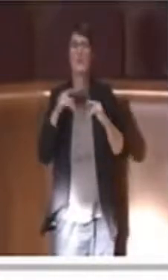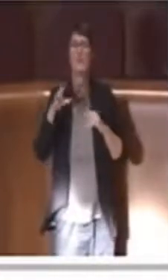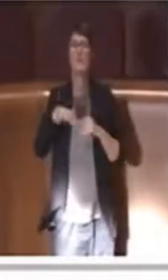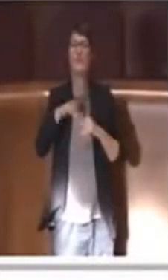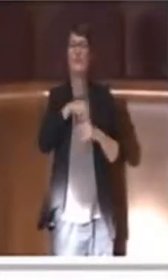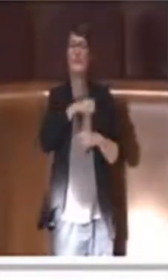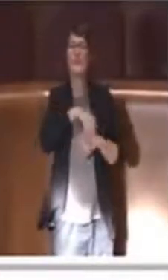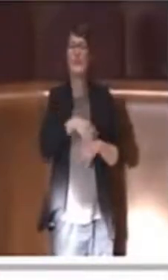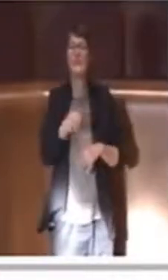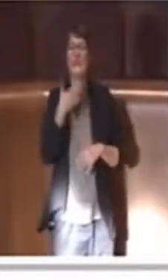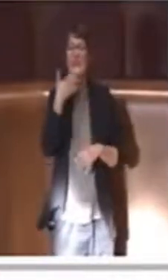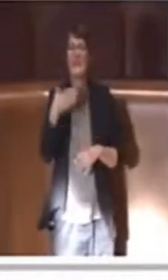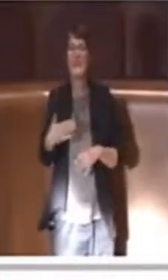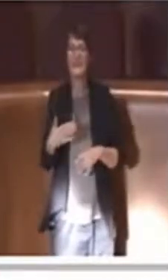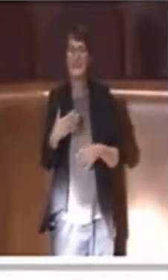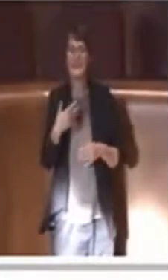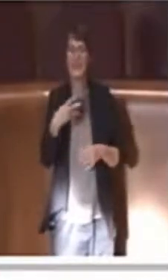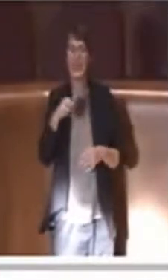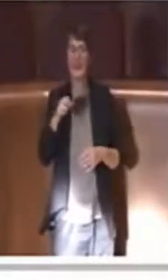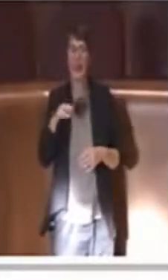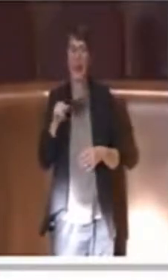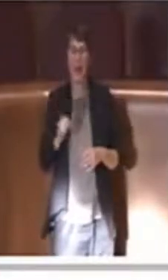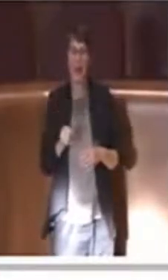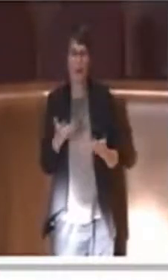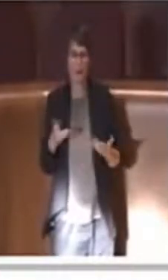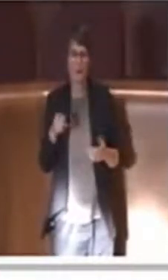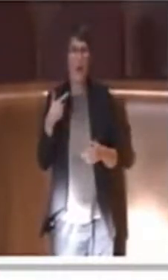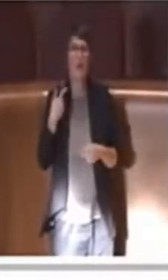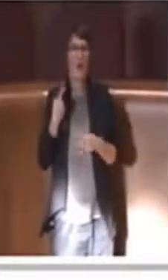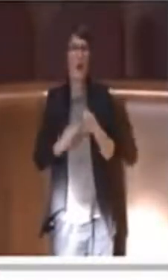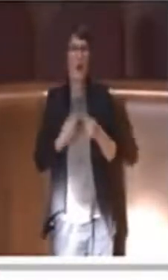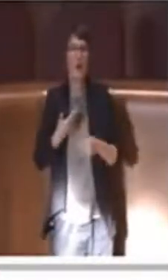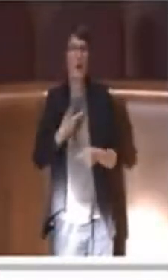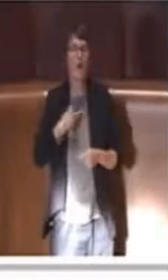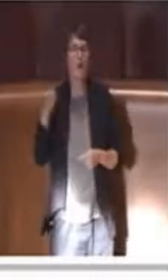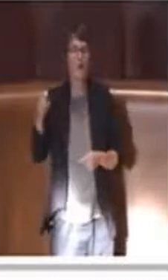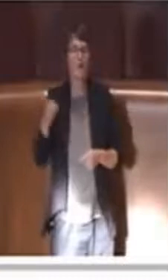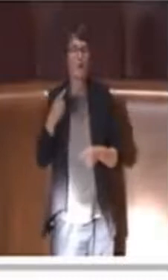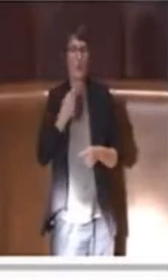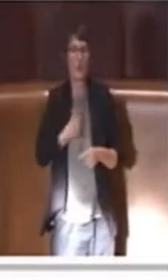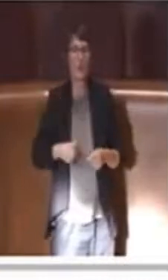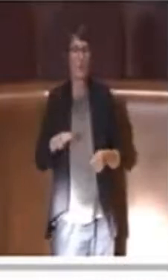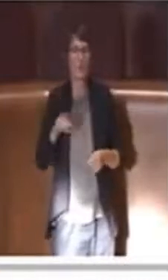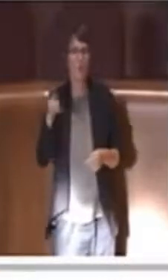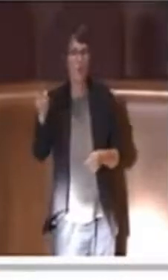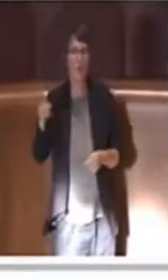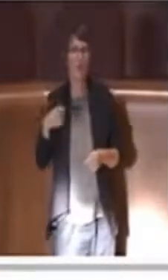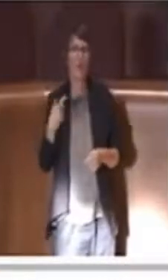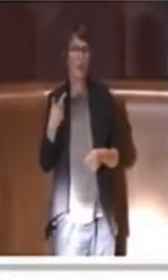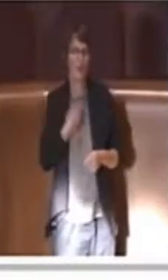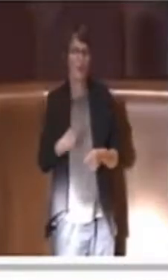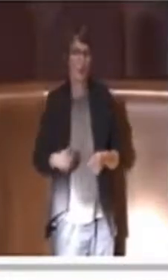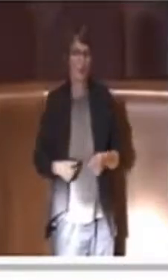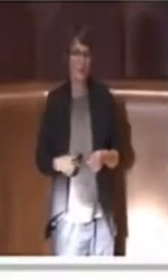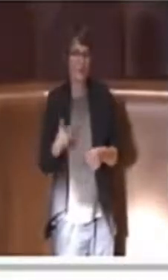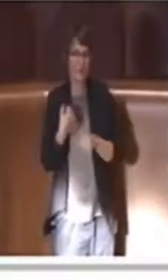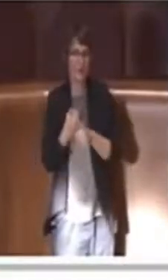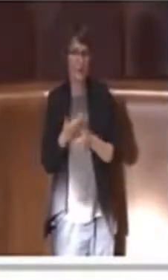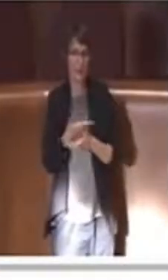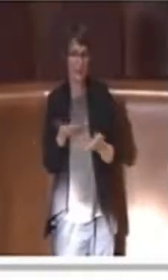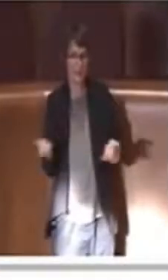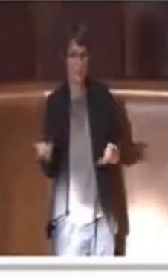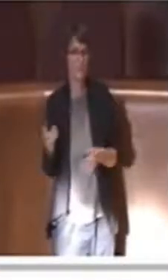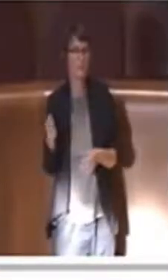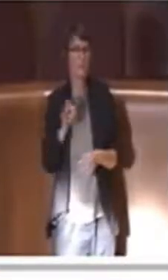Figlio Meni come membro di Commissione Lavori Pubblici, ma non solo quelli, Villa De Santis partirà se già non è partita, a breve le